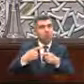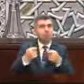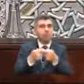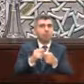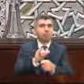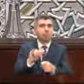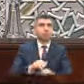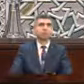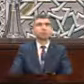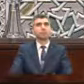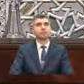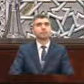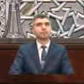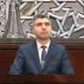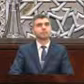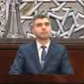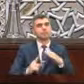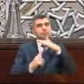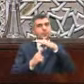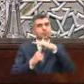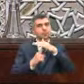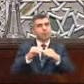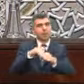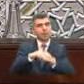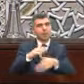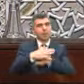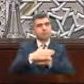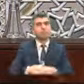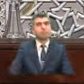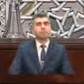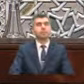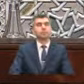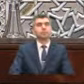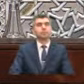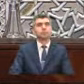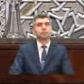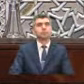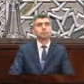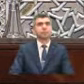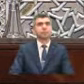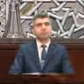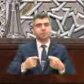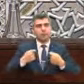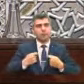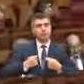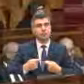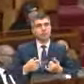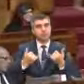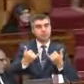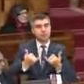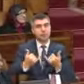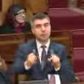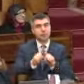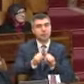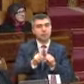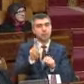السيد الرئيس. نقطة نظام، فريق التجمع الدستوري، تفضل. السيد الرئيس كان سألوا من إمتى كان التعقيب